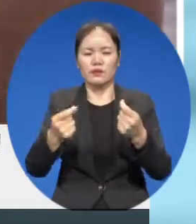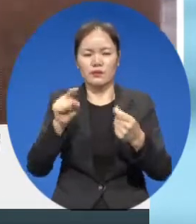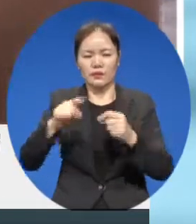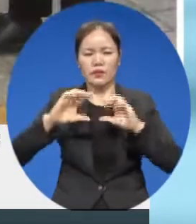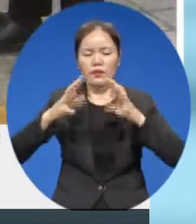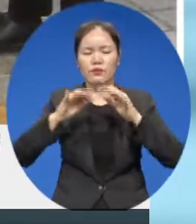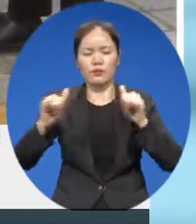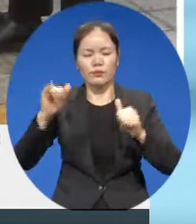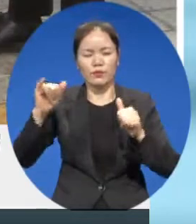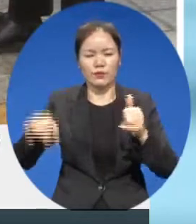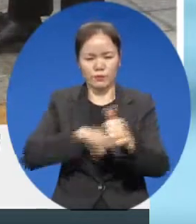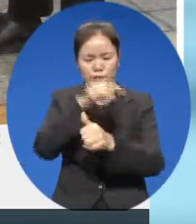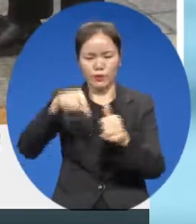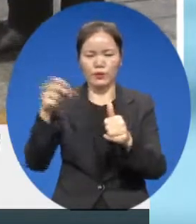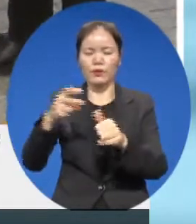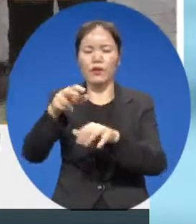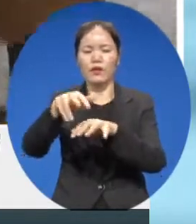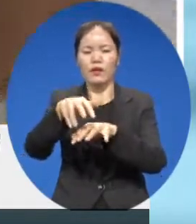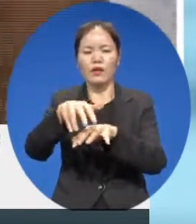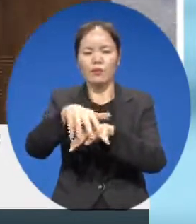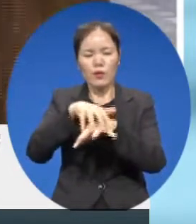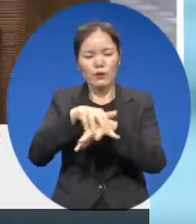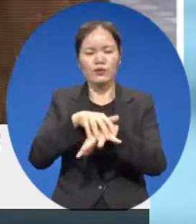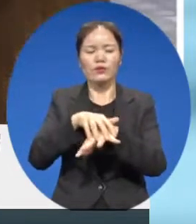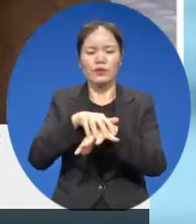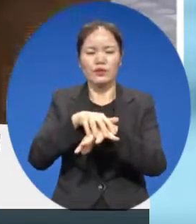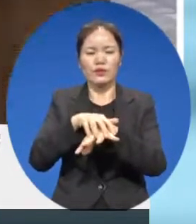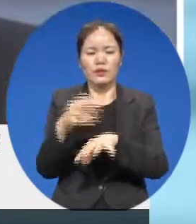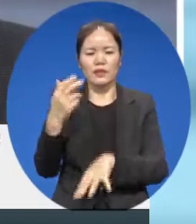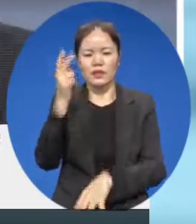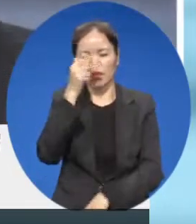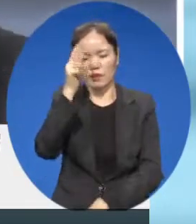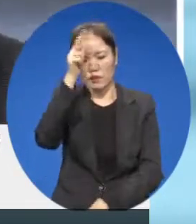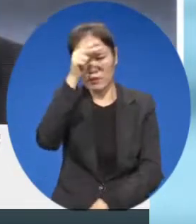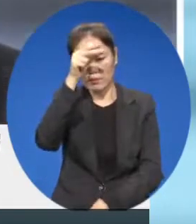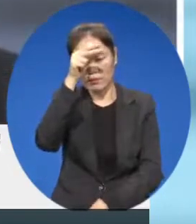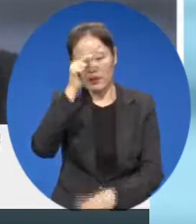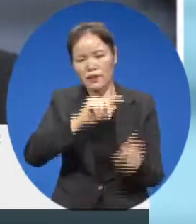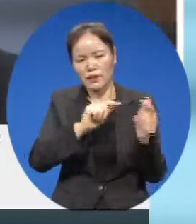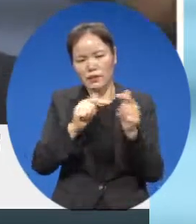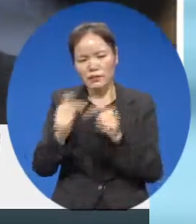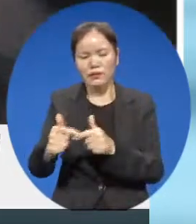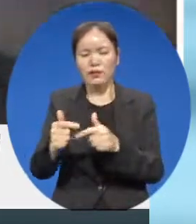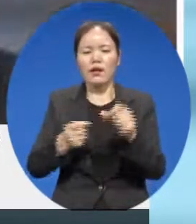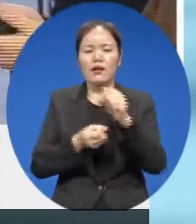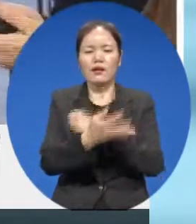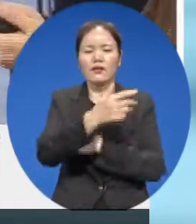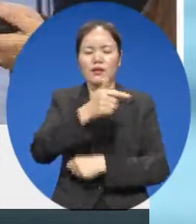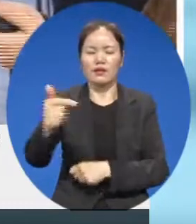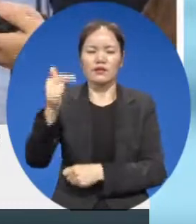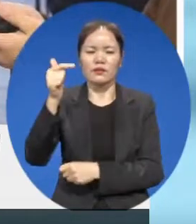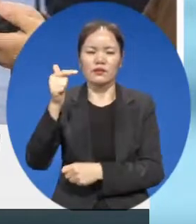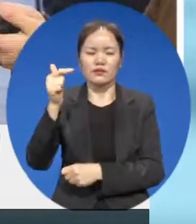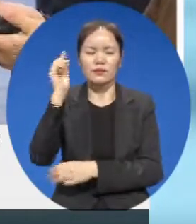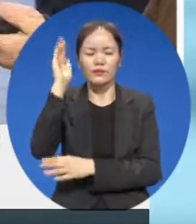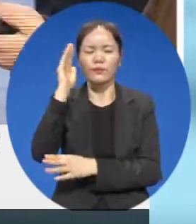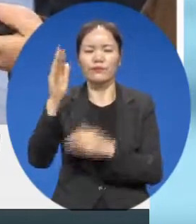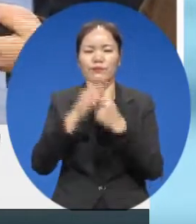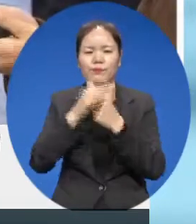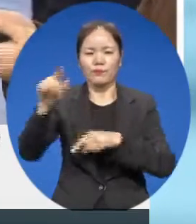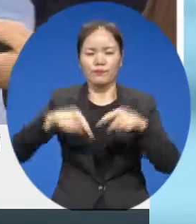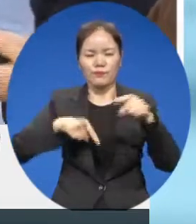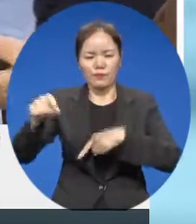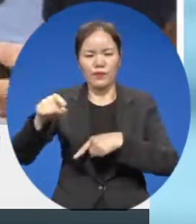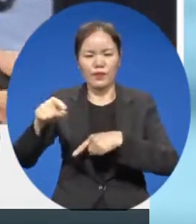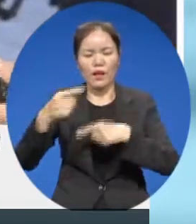미칠 것이구요 또 검찰 조직원들에게 검사들이 나 검찰 조용해 있는 구성원들에게 상당히 영향을 미칠 수 있는 멧세지 기 때문에 충분히 정치적으로 분석할 수